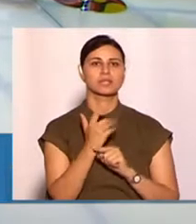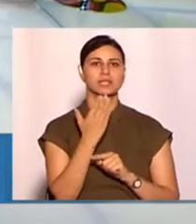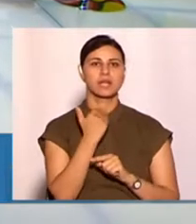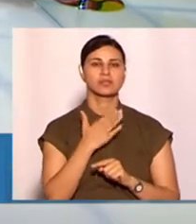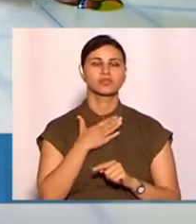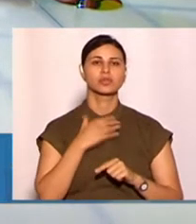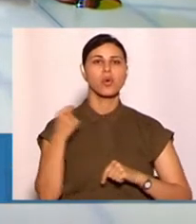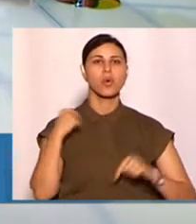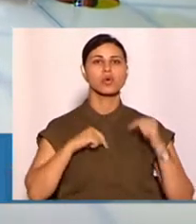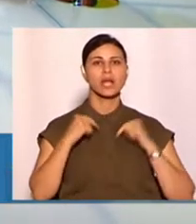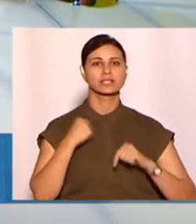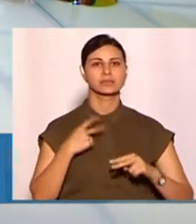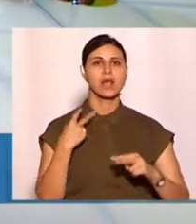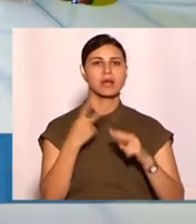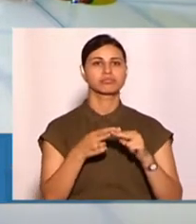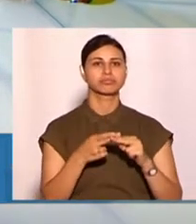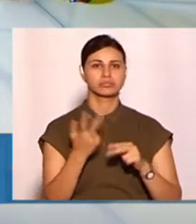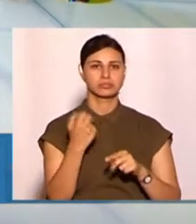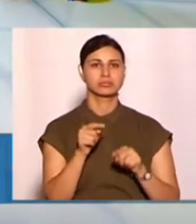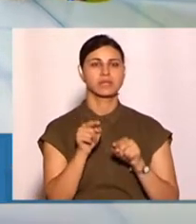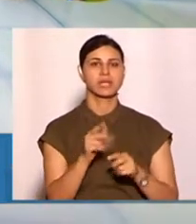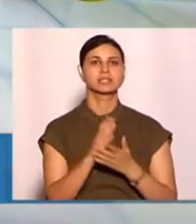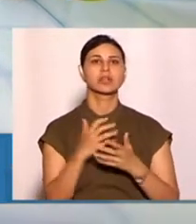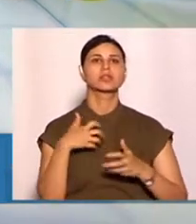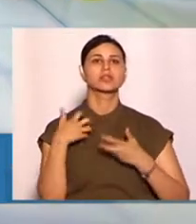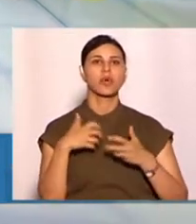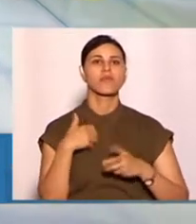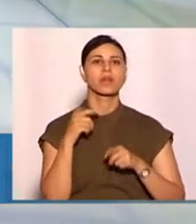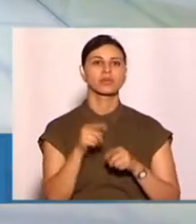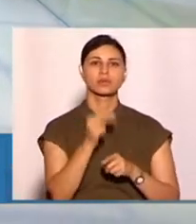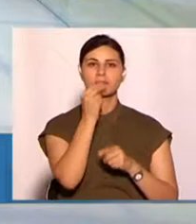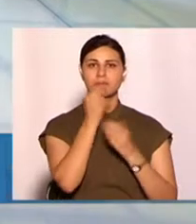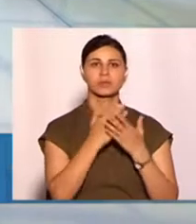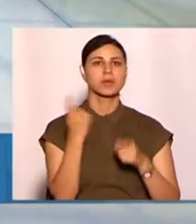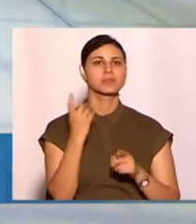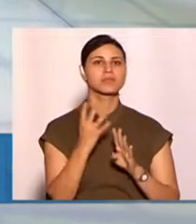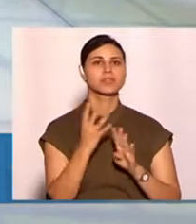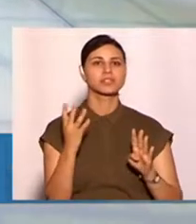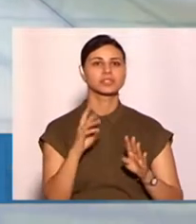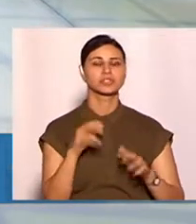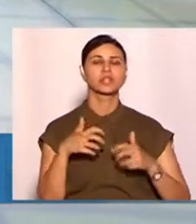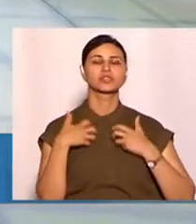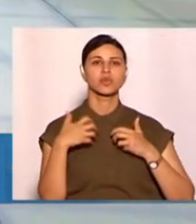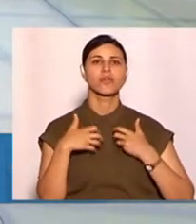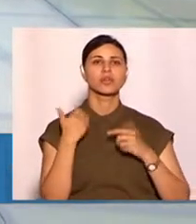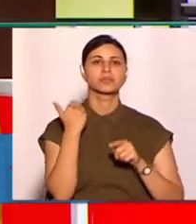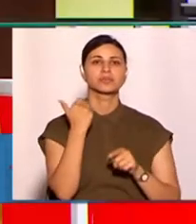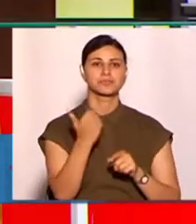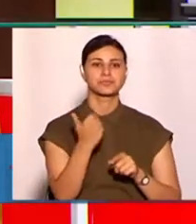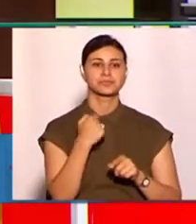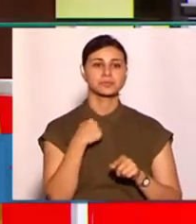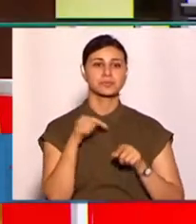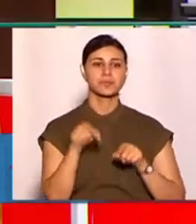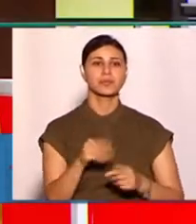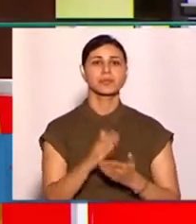ჩვენი ორგანიზმის ცილოვან სტატუსთან. რა თქმა უნდა, ეს არის ცხოველური წარმოშობის პროდუქტები პირველ რიგში და ცხოველური წარმოშობის პროდუქტებიდან მე აქ